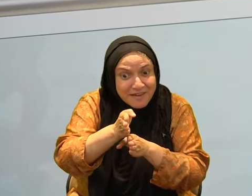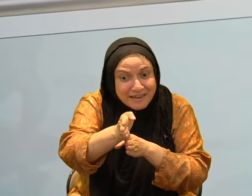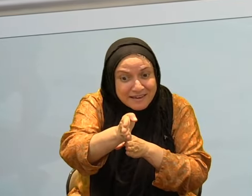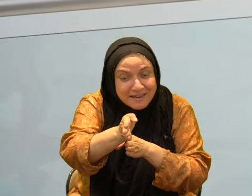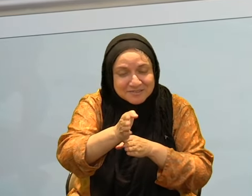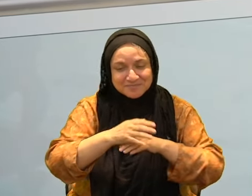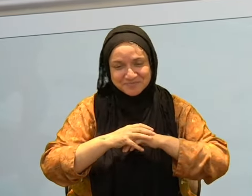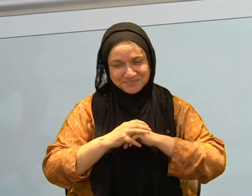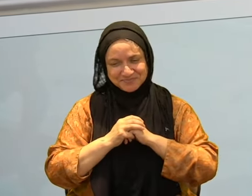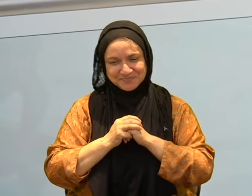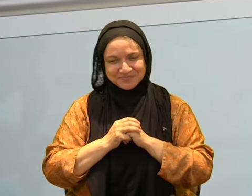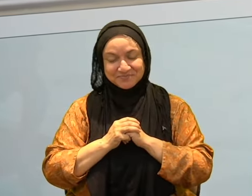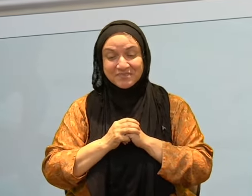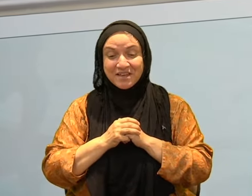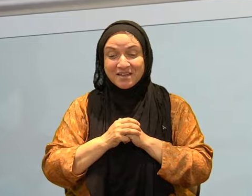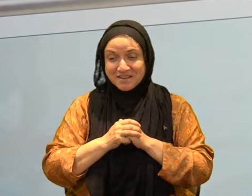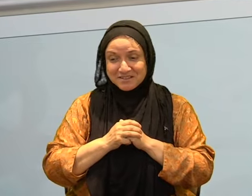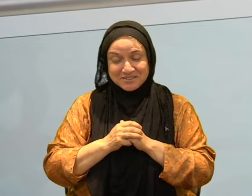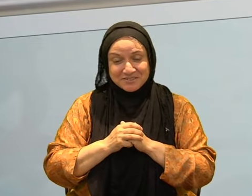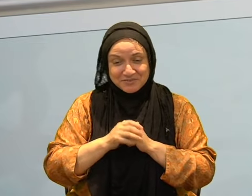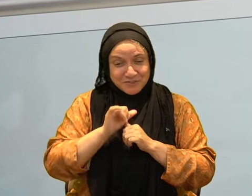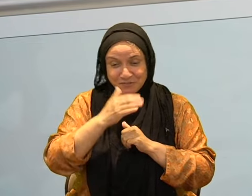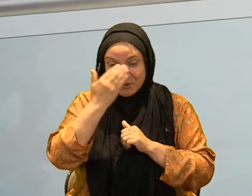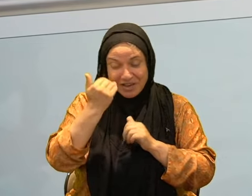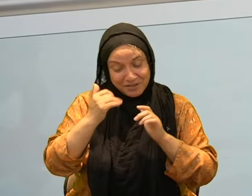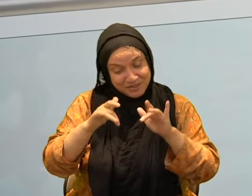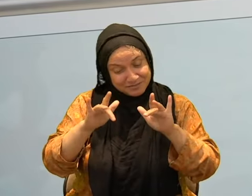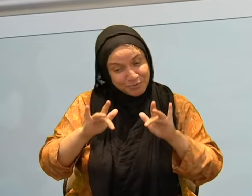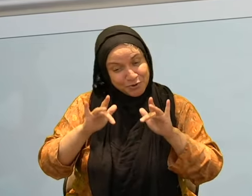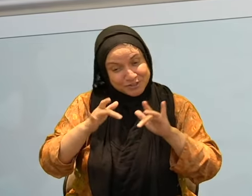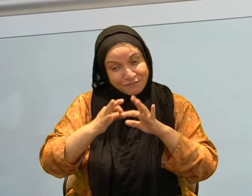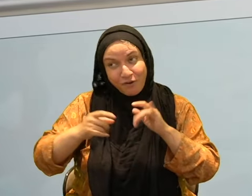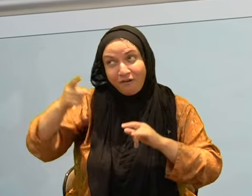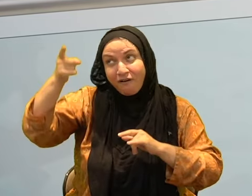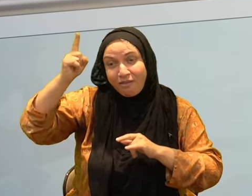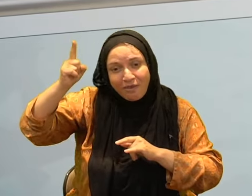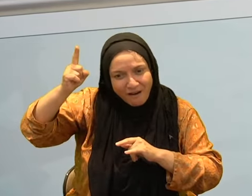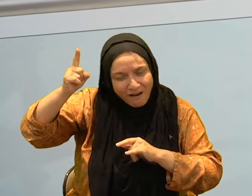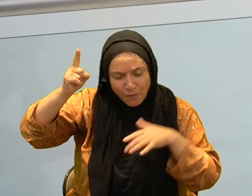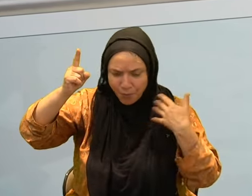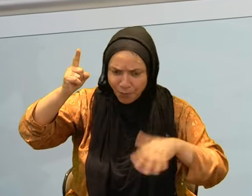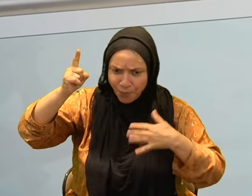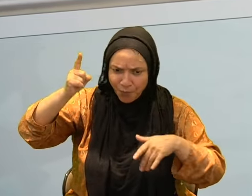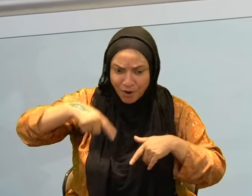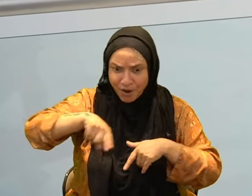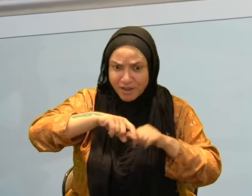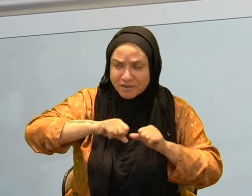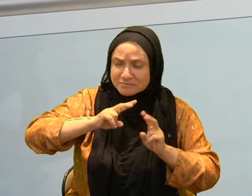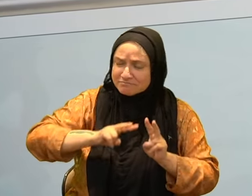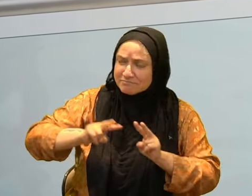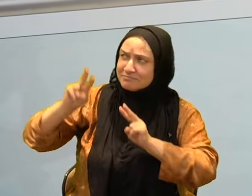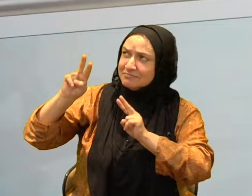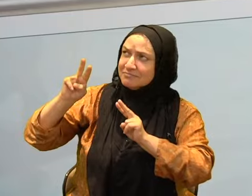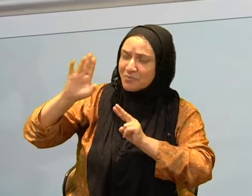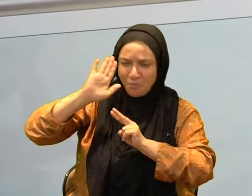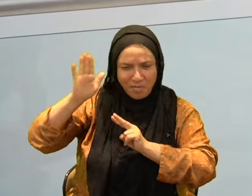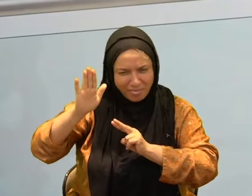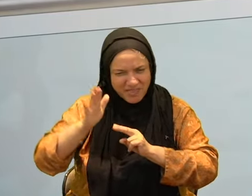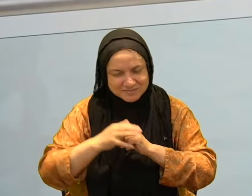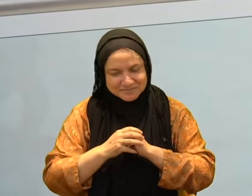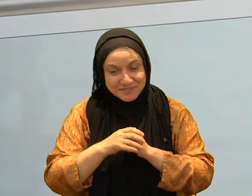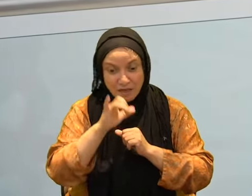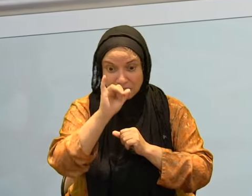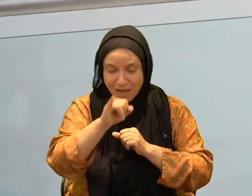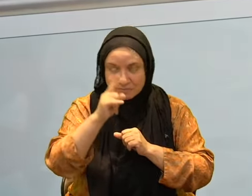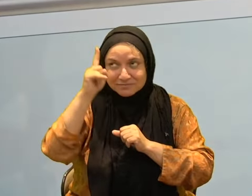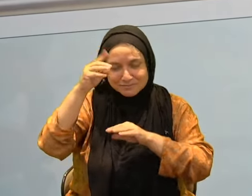make that step back. May Allah subhanahu wa ta'ala allow us all to come back to Him sincere, fully. Allahumma ameen. أقول قولي هذا واستغفر الله لي ولكم ولسائر المسلمين